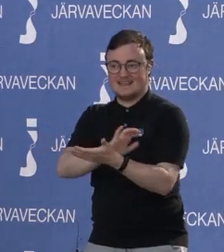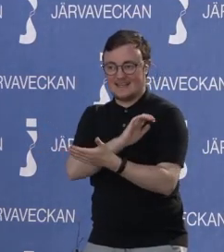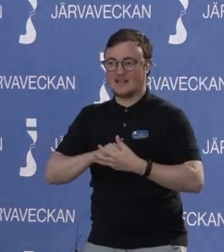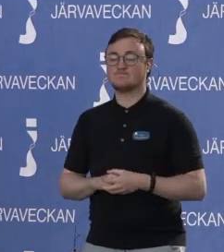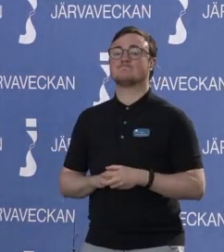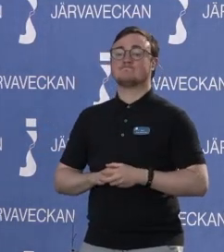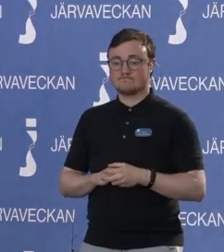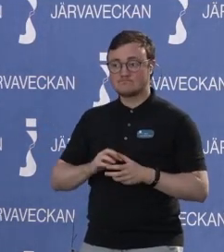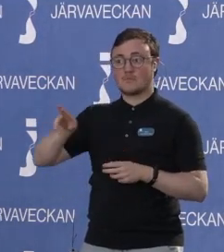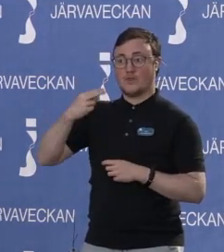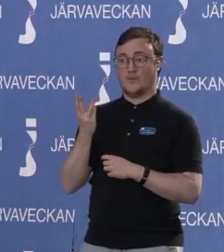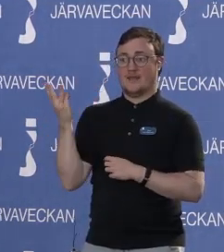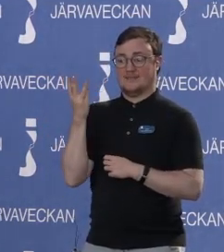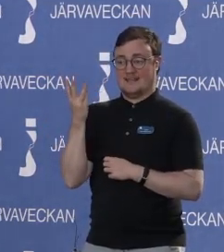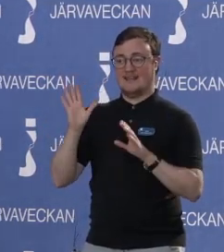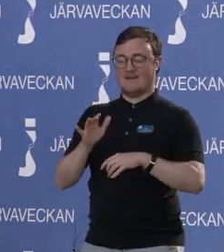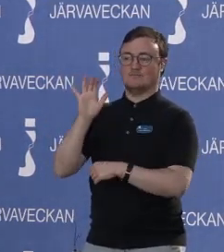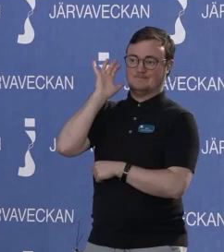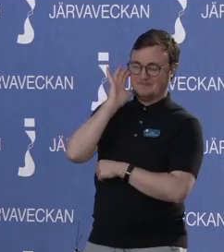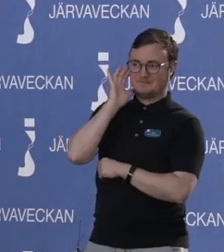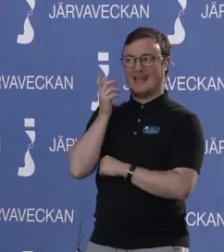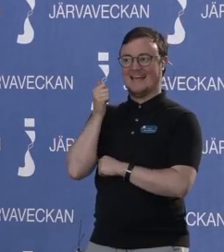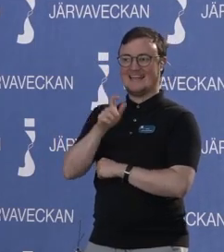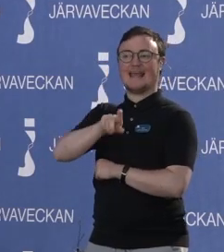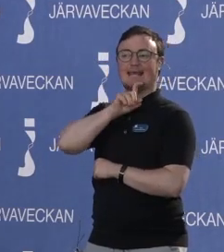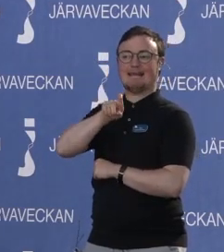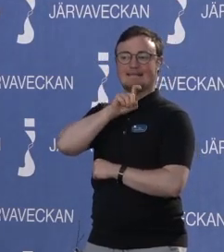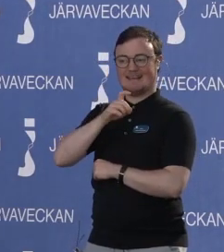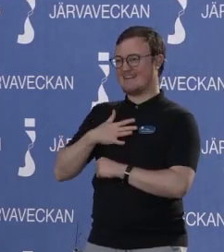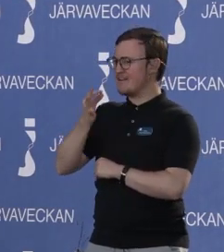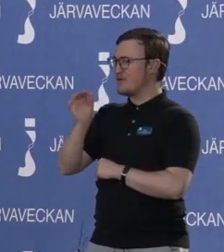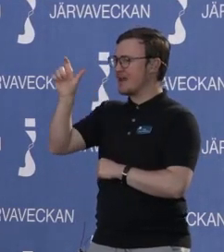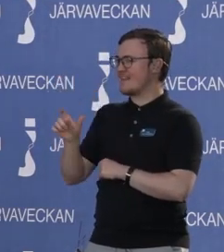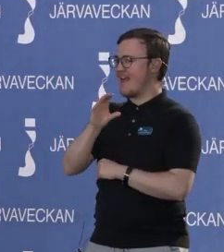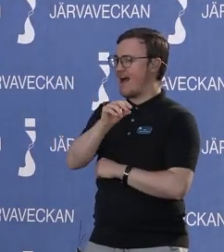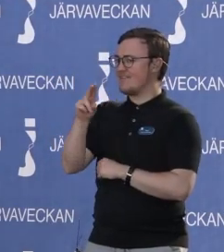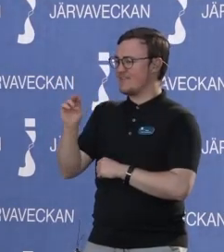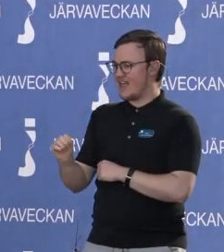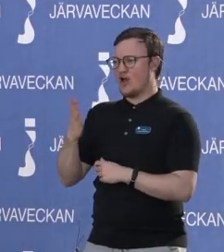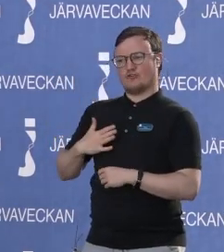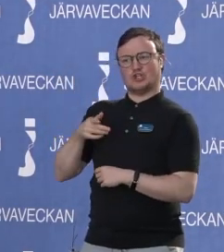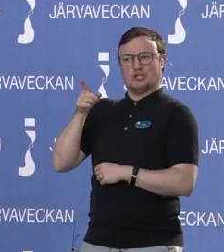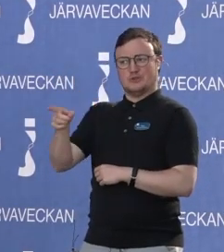ni lite små kängor här. Jag börjar med dig då, Ann Lagercrantz. Tycker du att man ser på